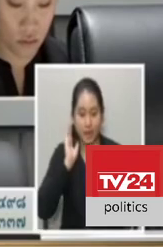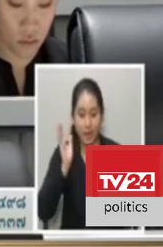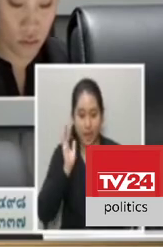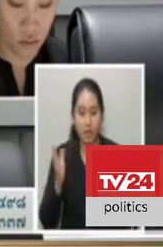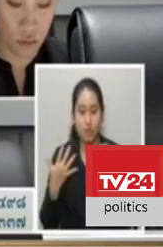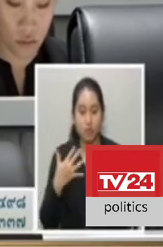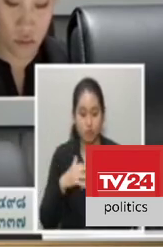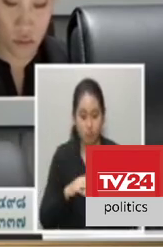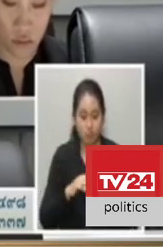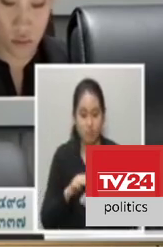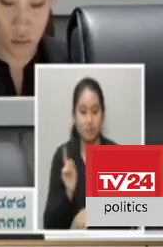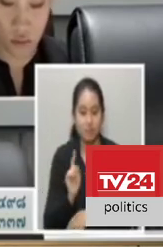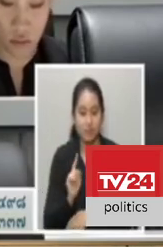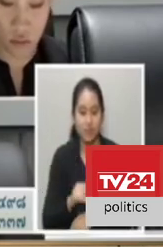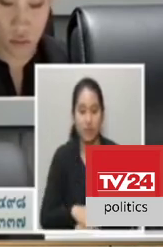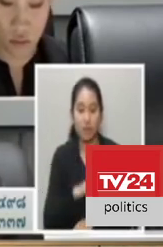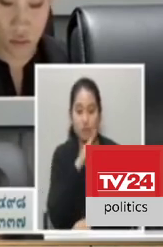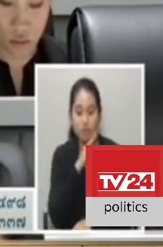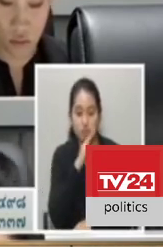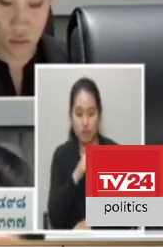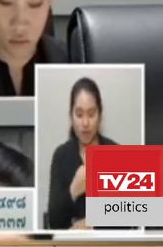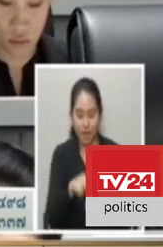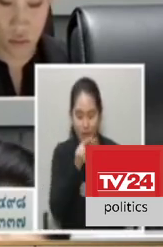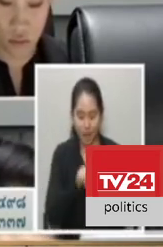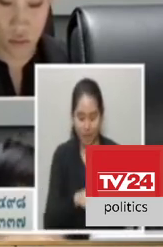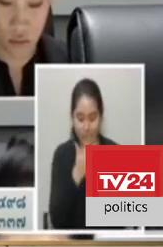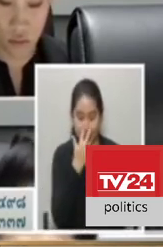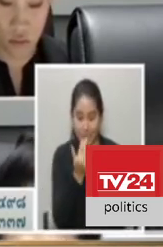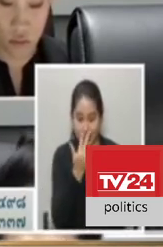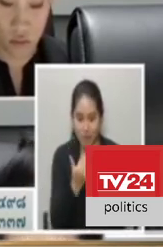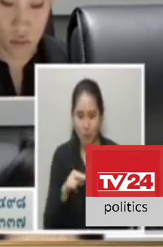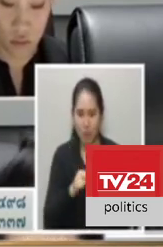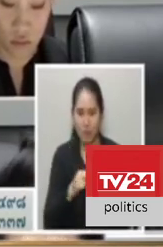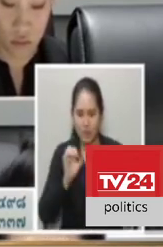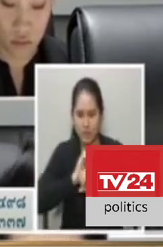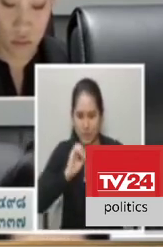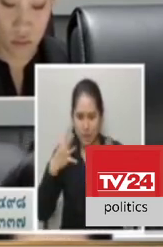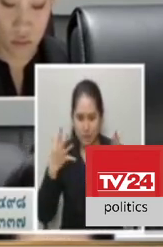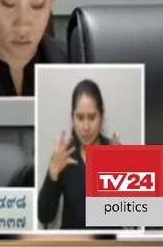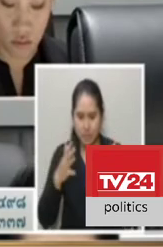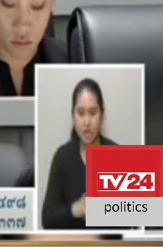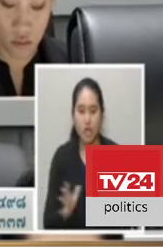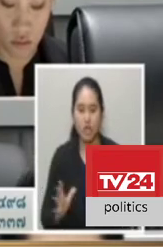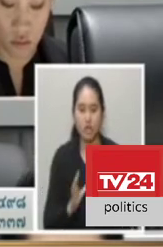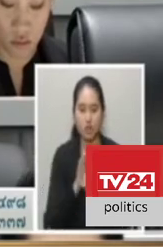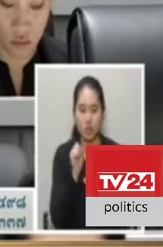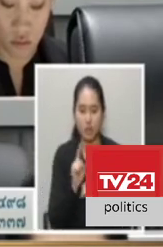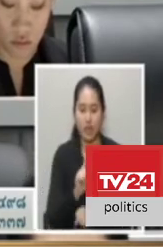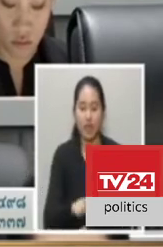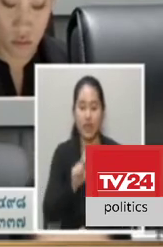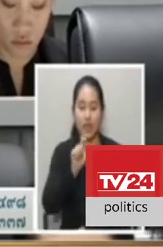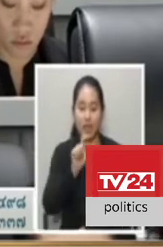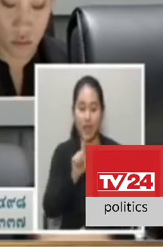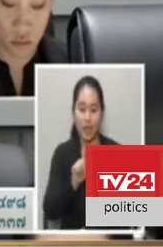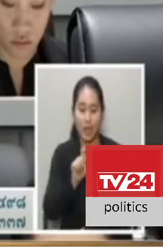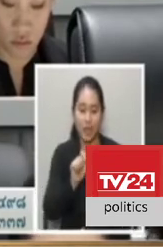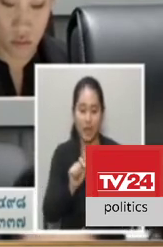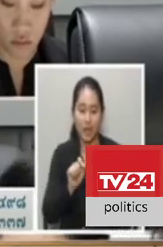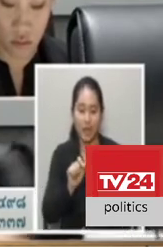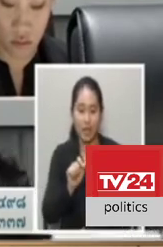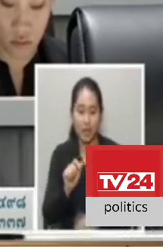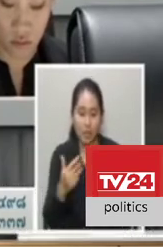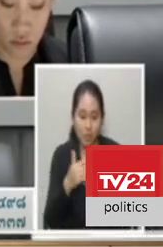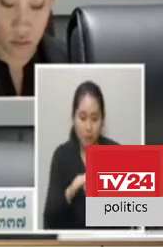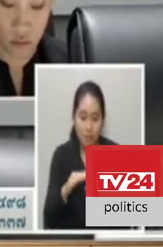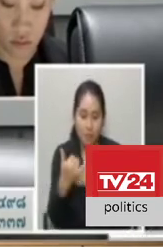เซียนให้ดีๆนะคะก็จะเห็นว่าไม่มีความชัดเจนเลยว่าสรุปแล้วอาเซียนจะมีการลงนามแค่เพียง15ประเ